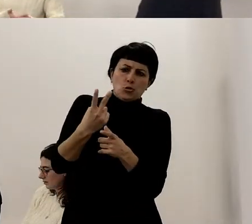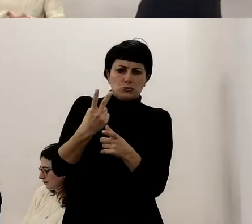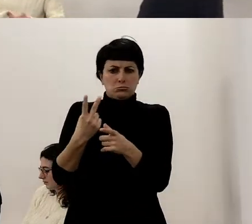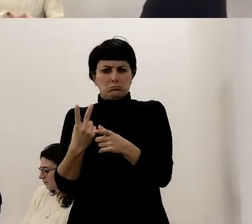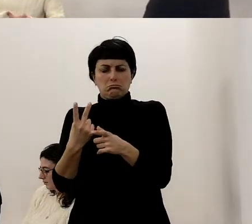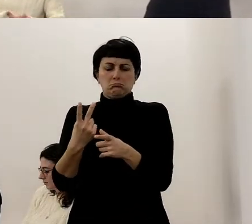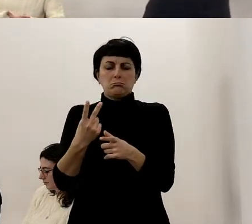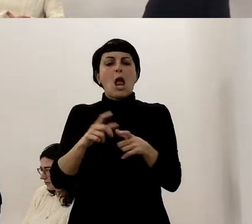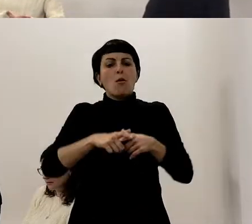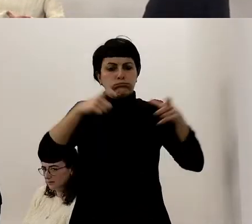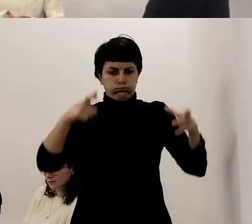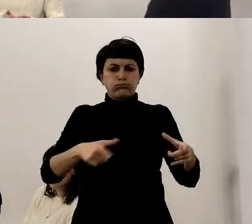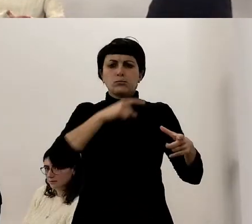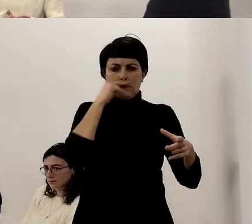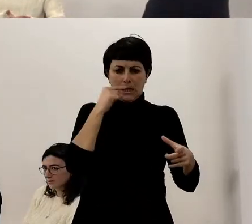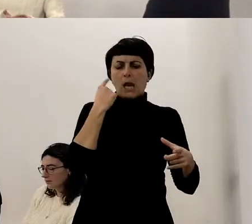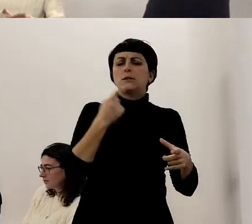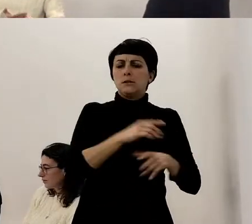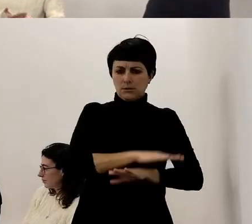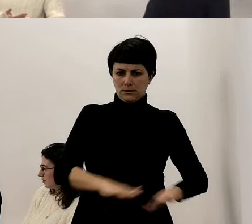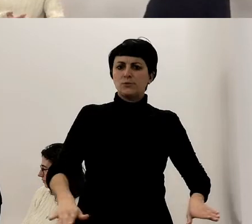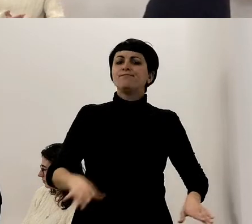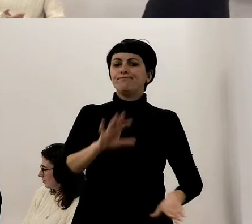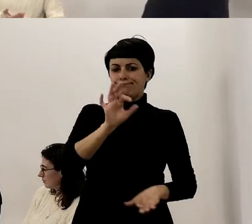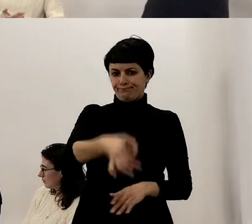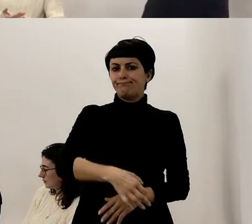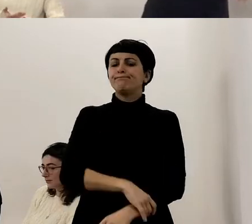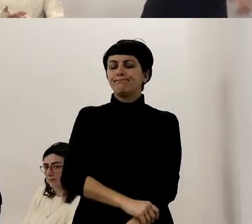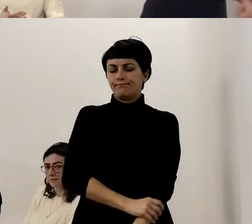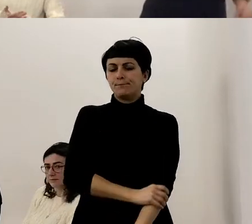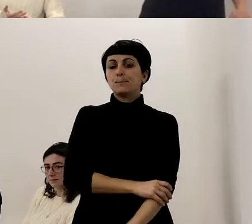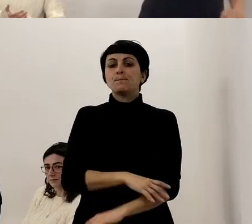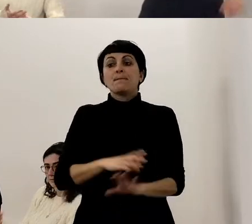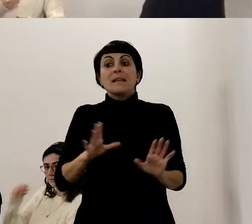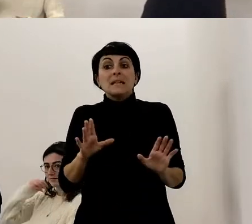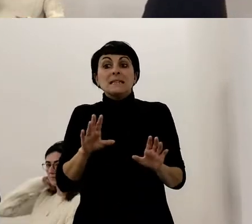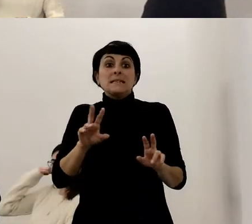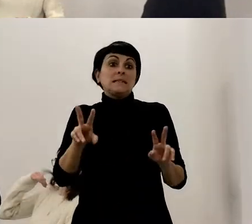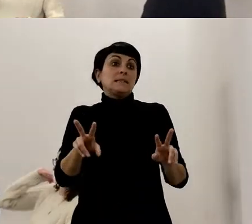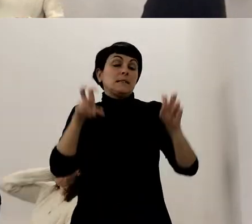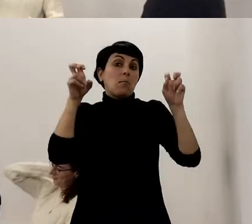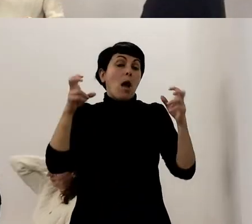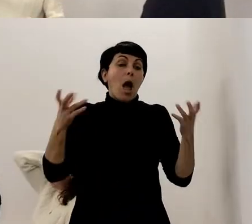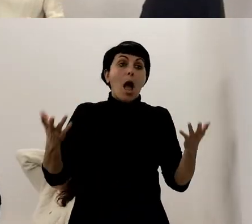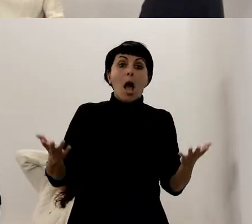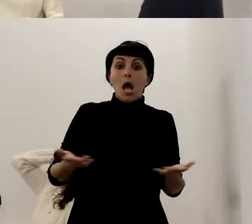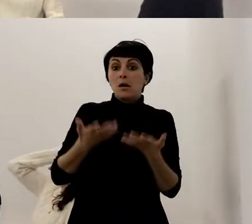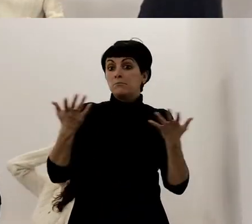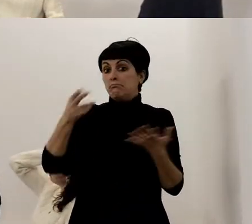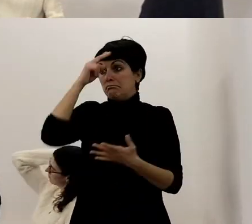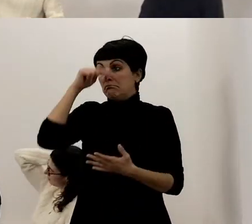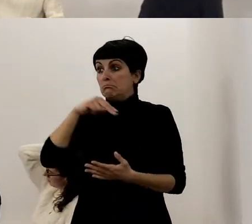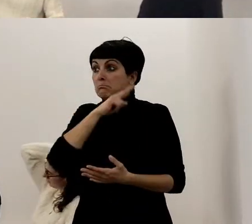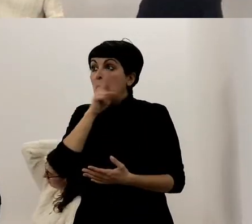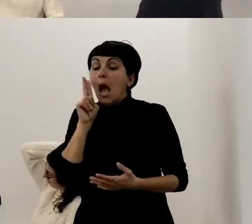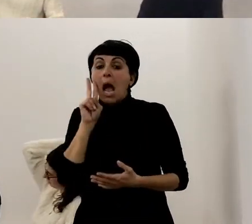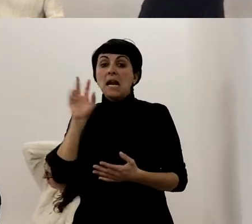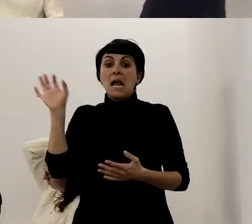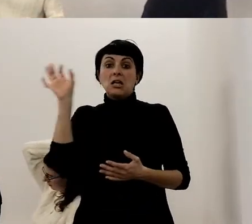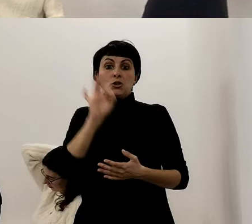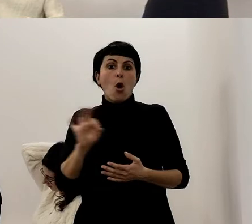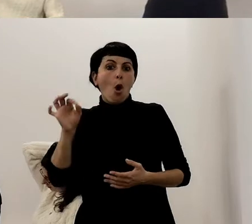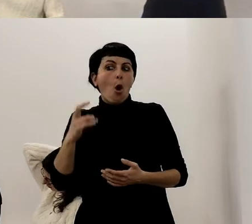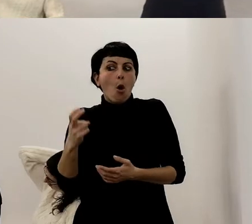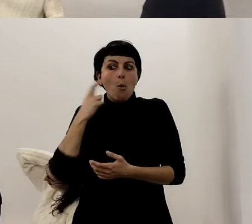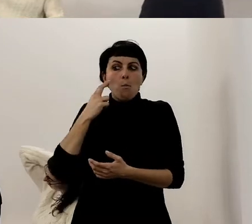ha molts nens. Hi ha, no sé si és un tema dels pares o que els fa por que la